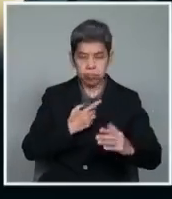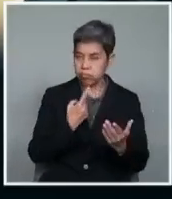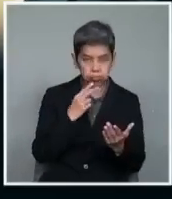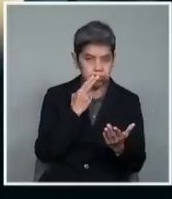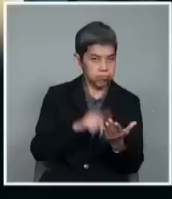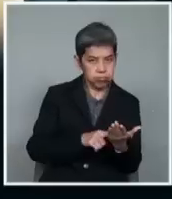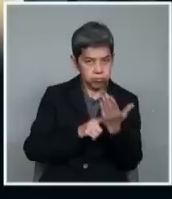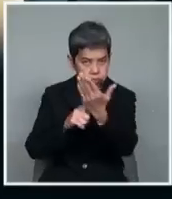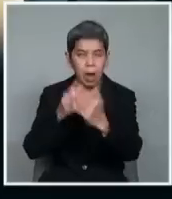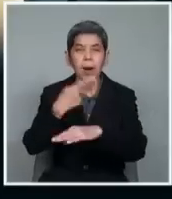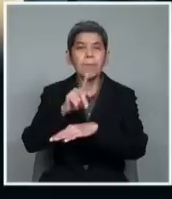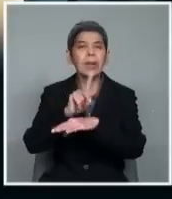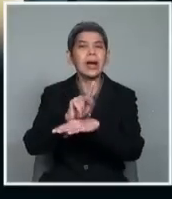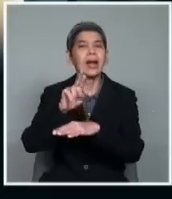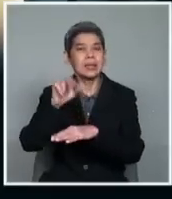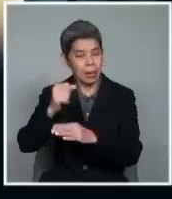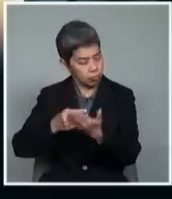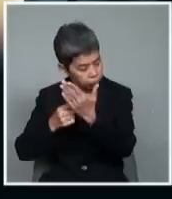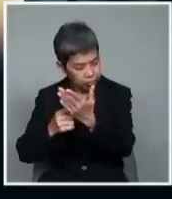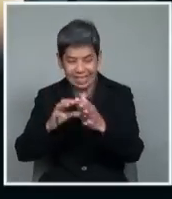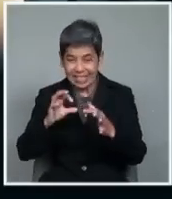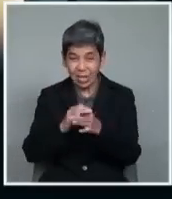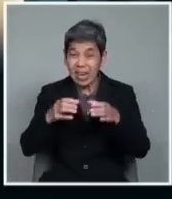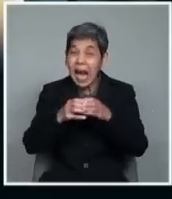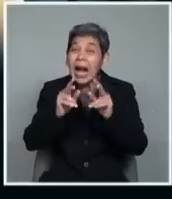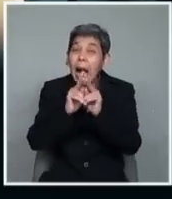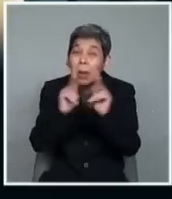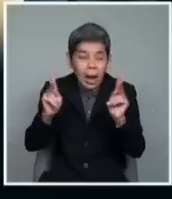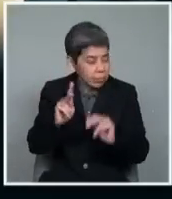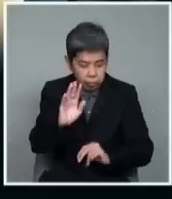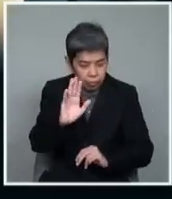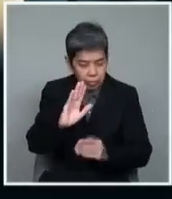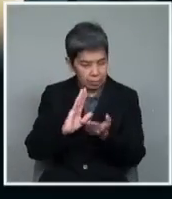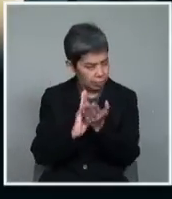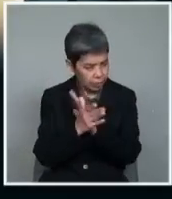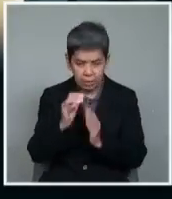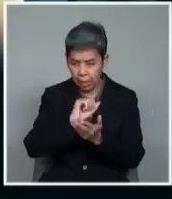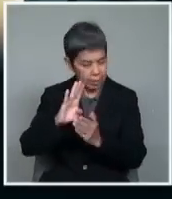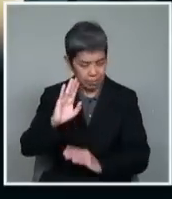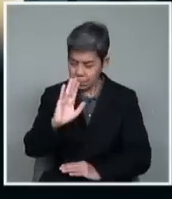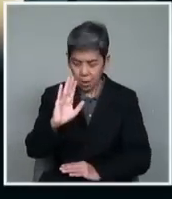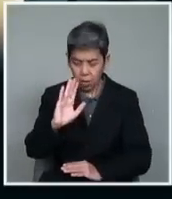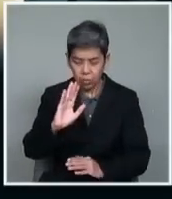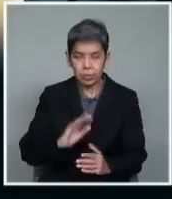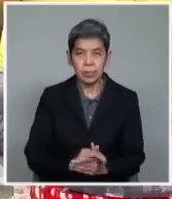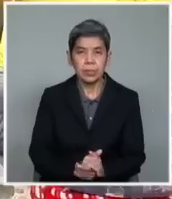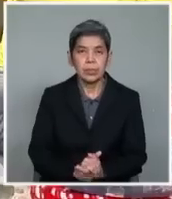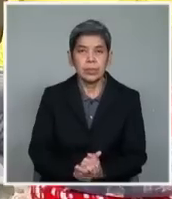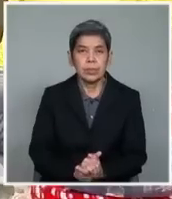สือถึงประธานสภาขอคัดค้านการตั้งคณะกรรมาธิการขึ้นมาเพื่อปฏิรูปสถาบันครับ